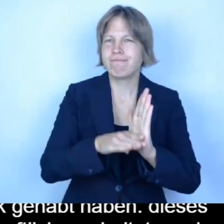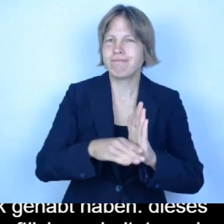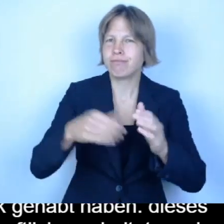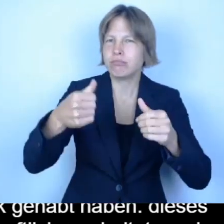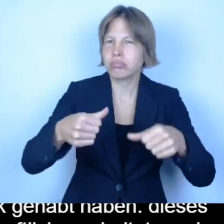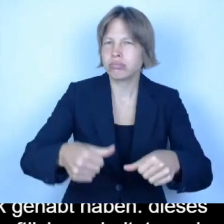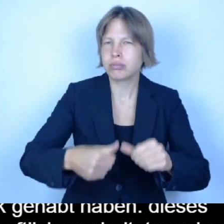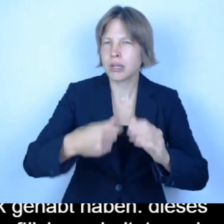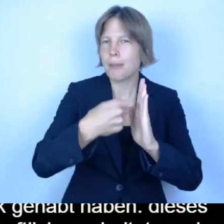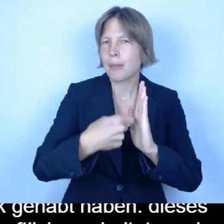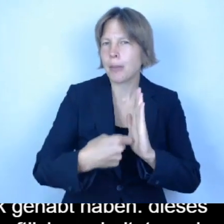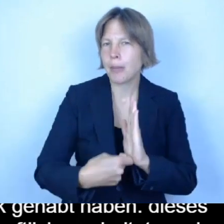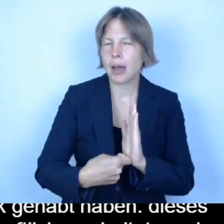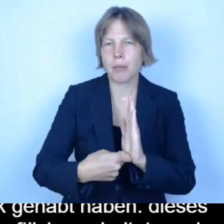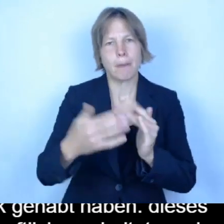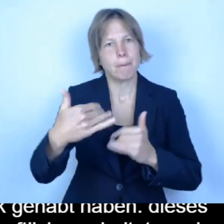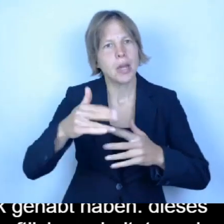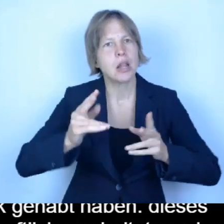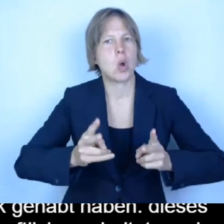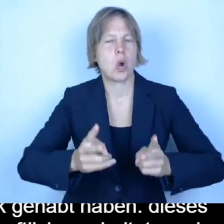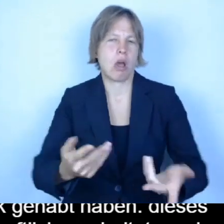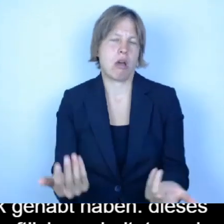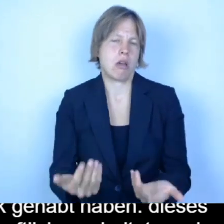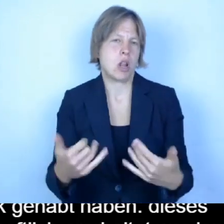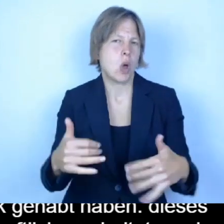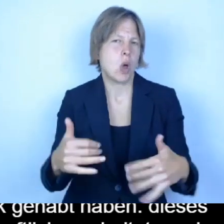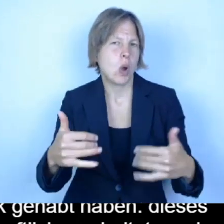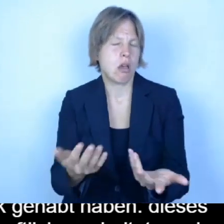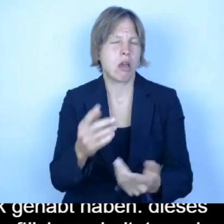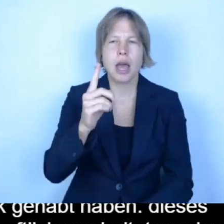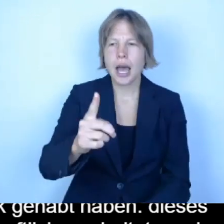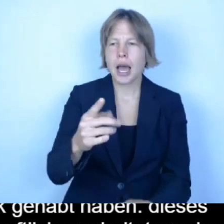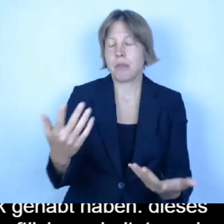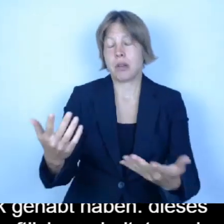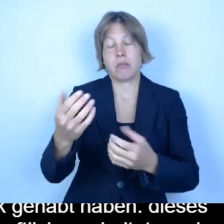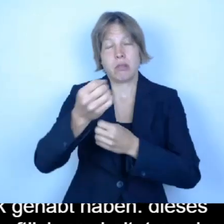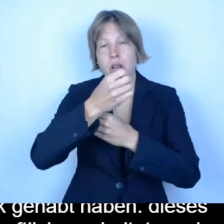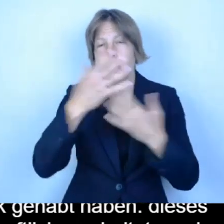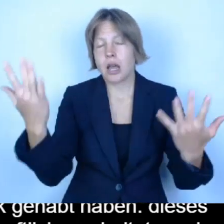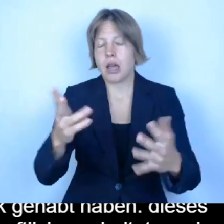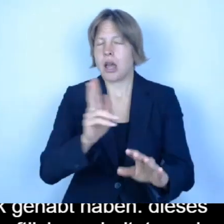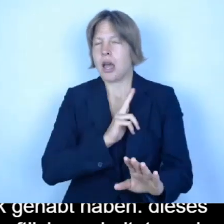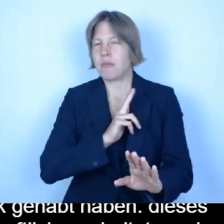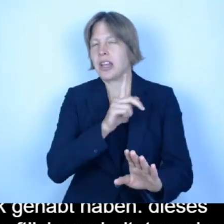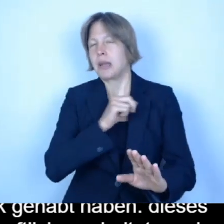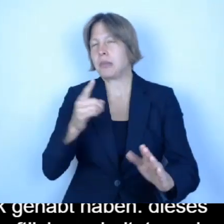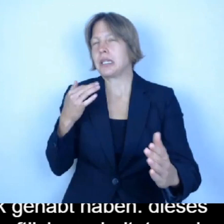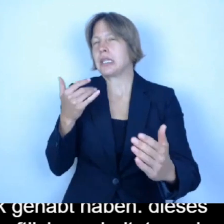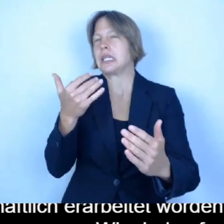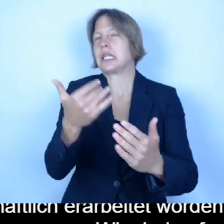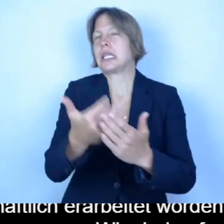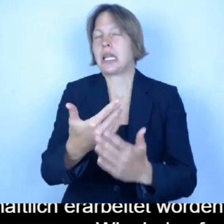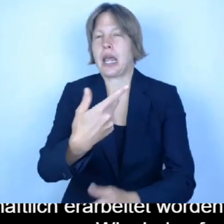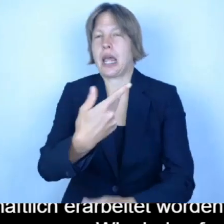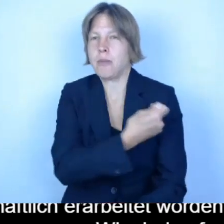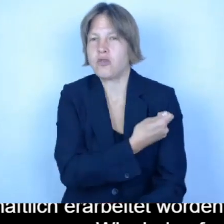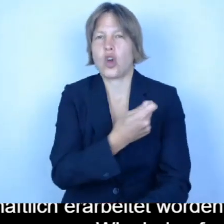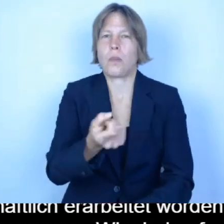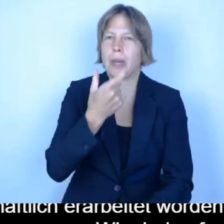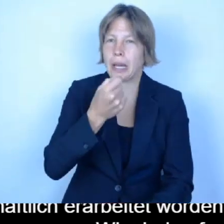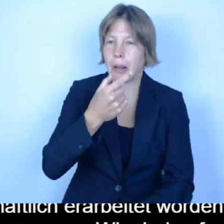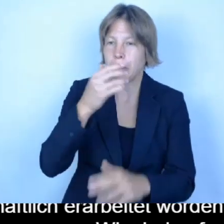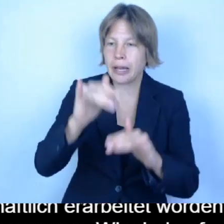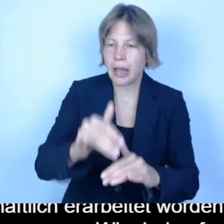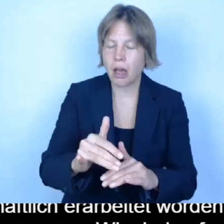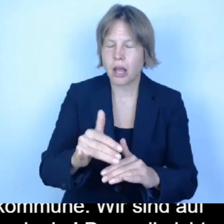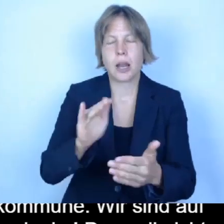einen Impfstoff oder Medikamente gibt, so lange bleibt die Herausforderung da. Und auch eine ganz langsame und vorsichtige und